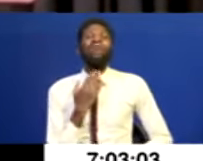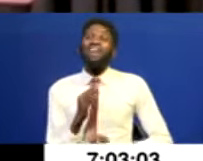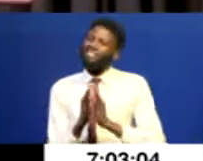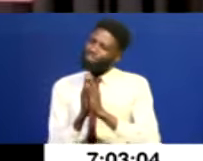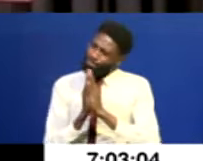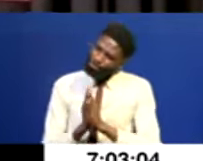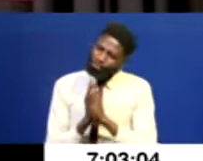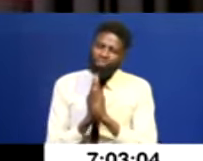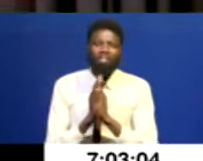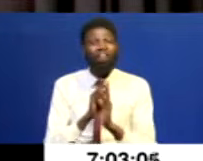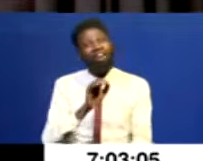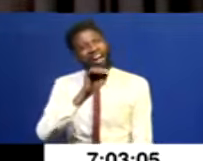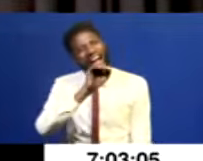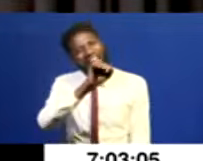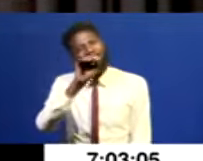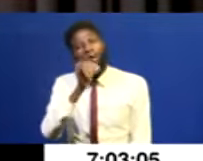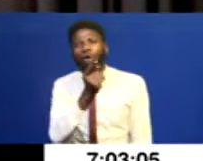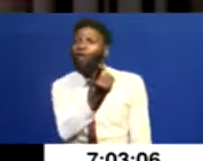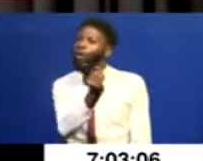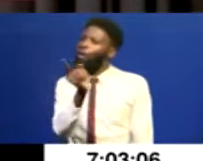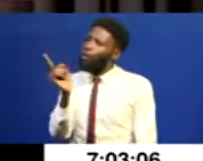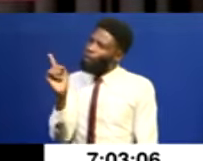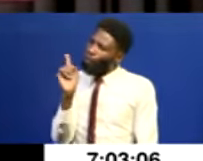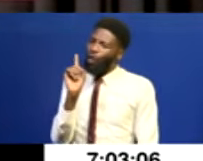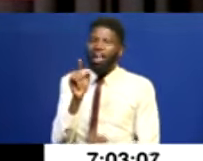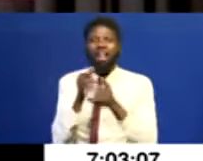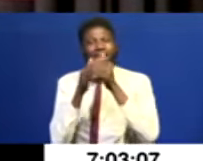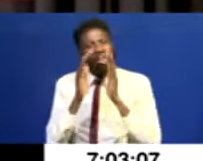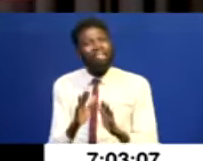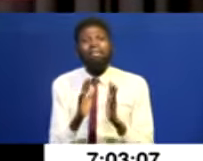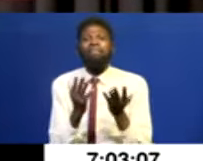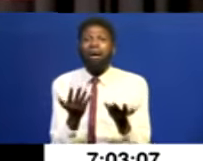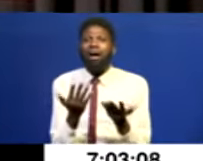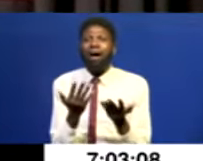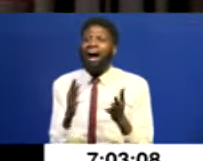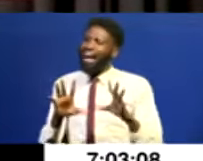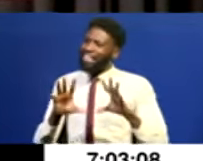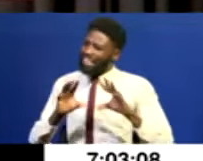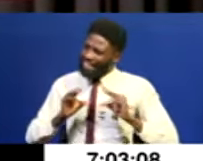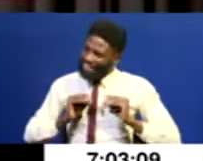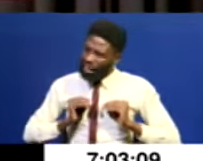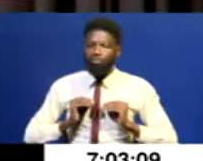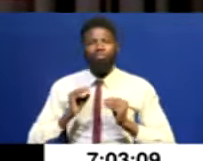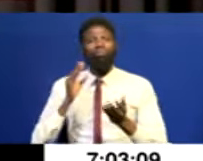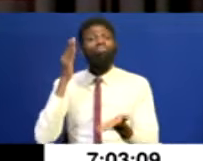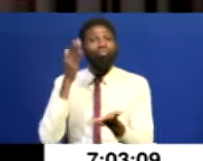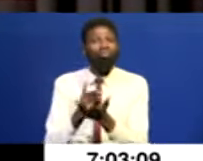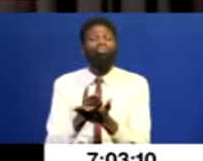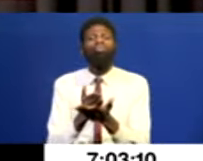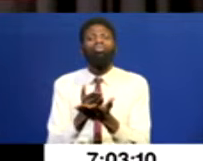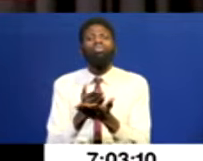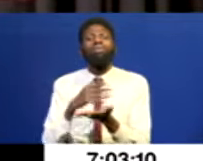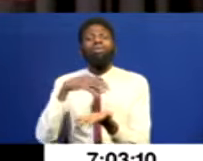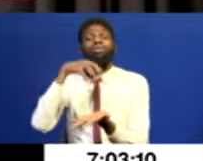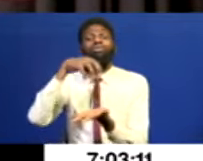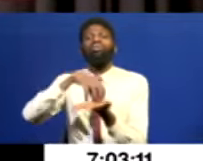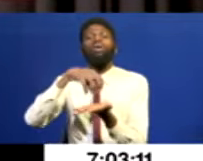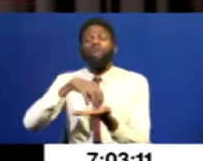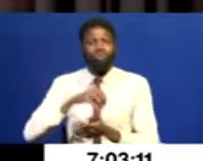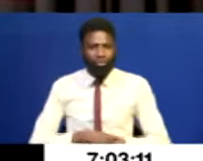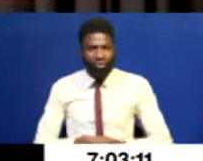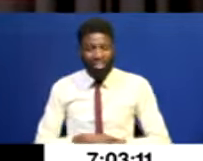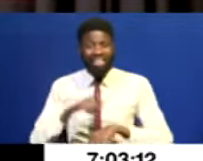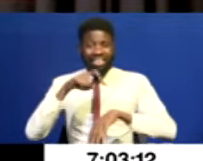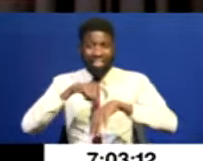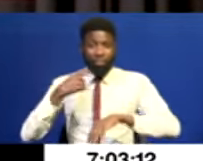all leaders also to reconcile with the truth and the reality. Because even as we reconcile